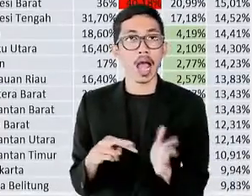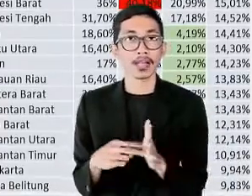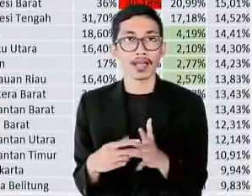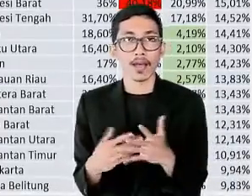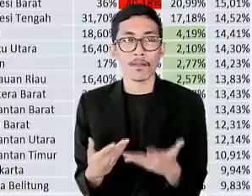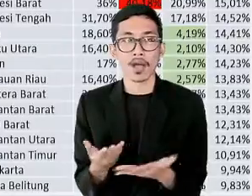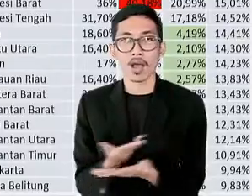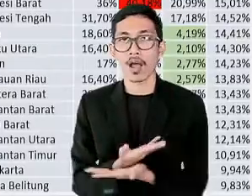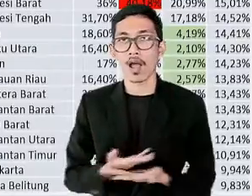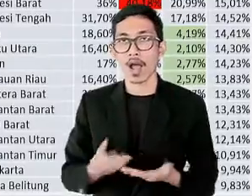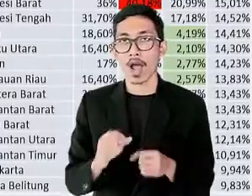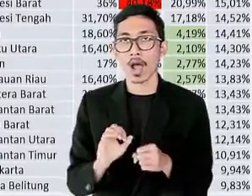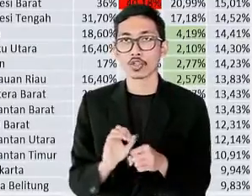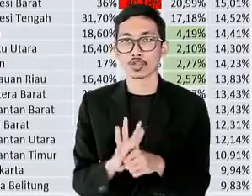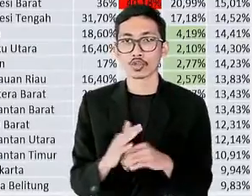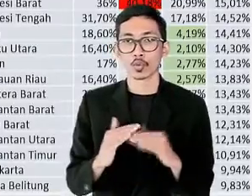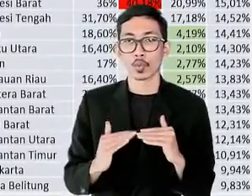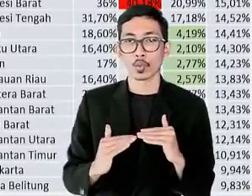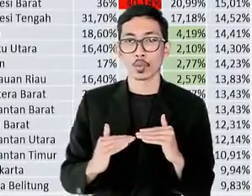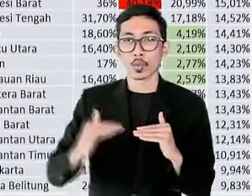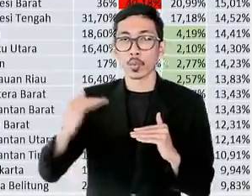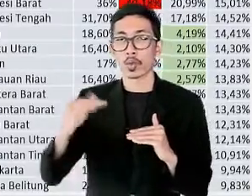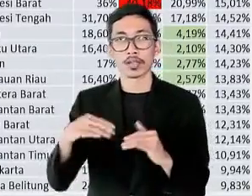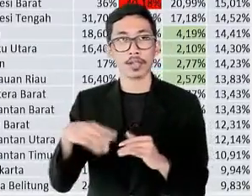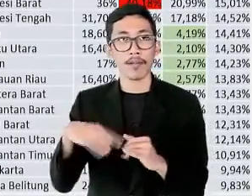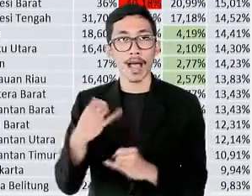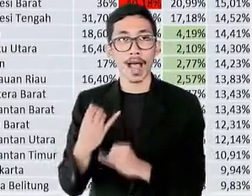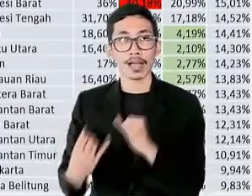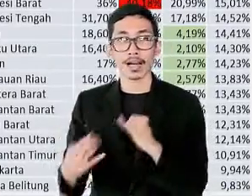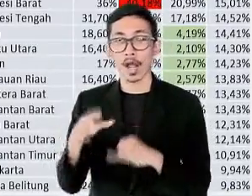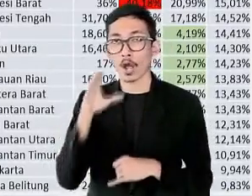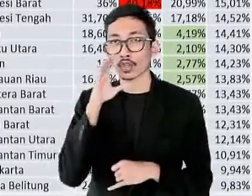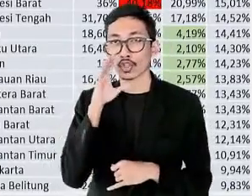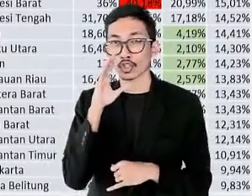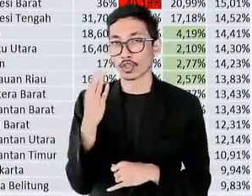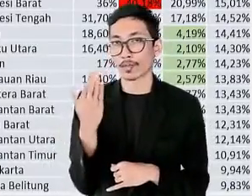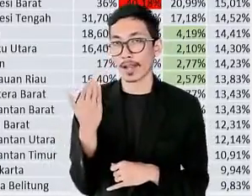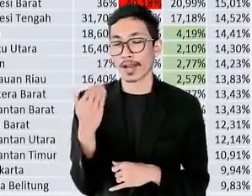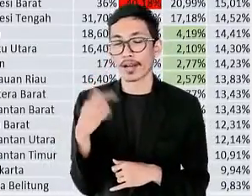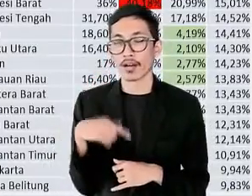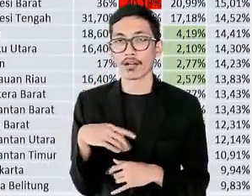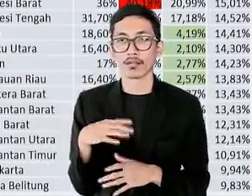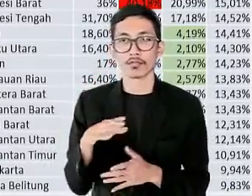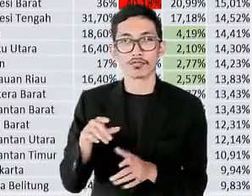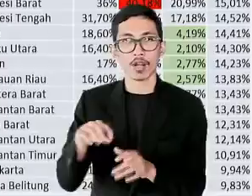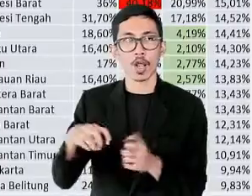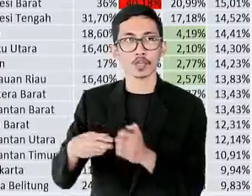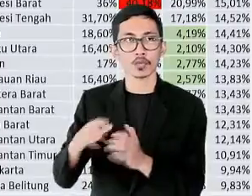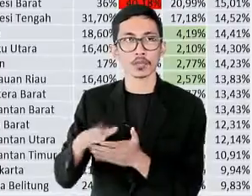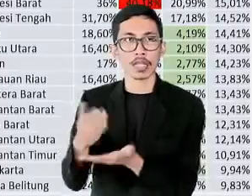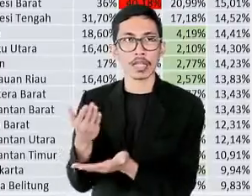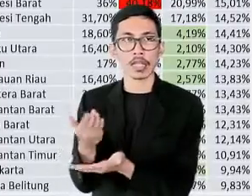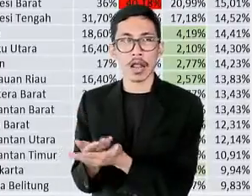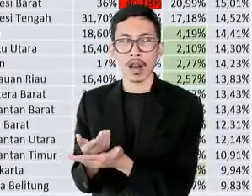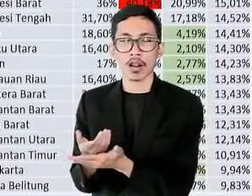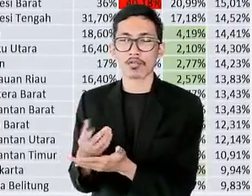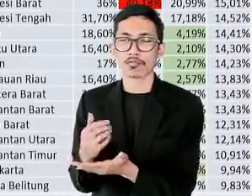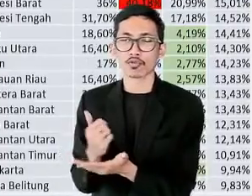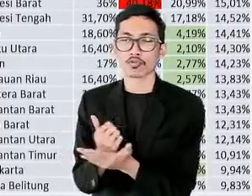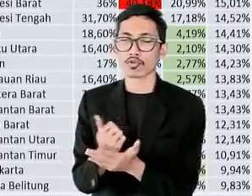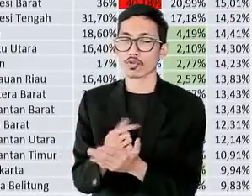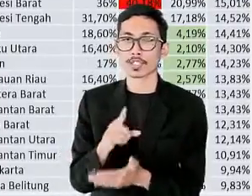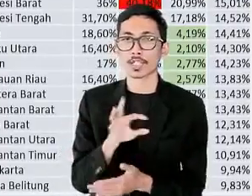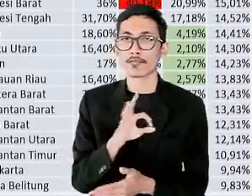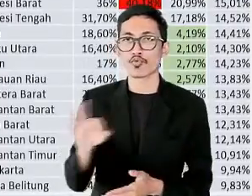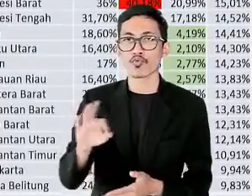kasus hingga akhir Agustus kemarin kasus kematian kita konsisten berada di Kisaran 1000 kematian perhari